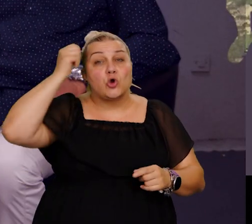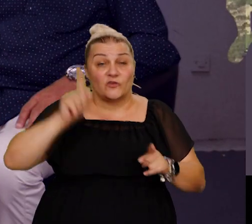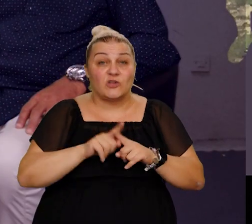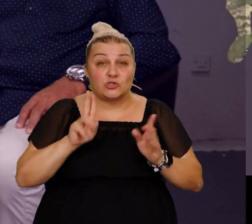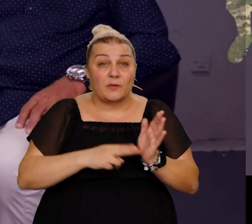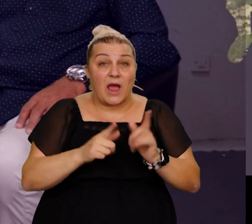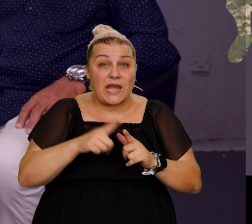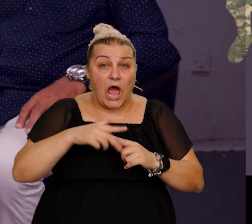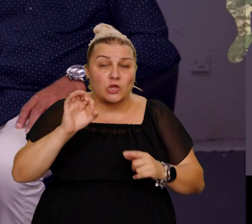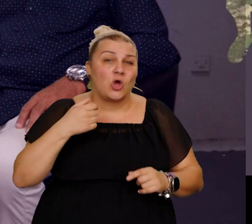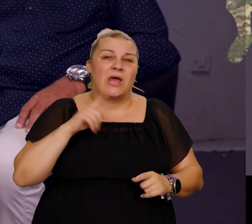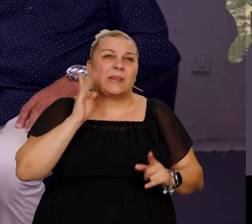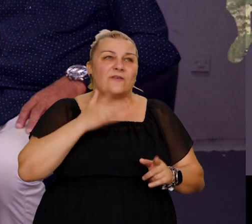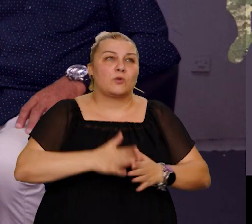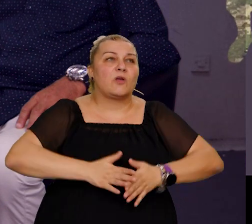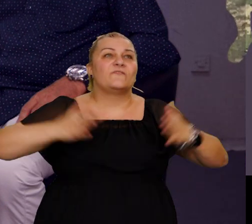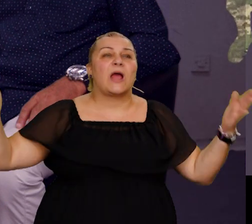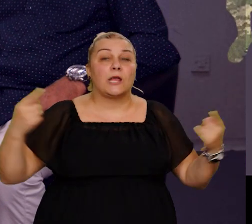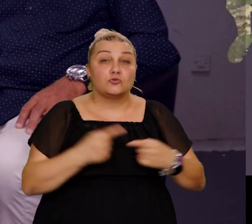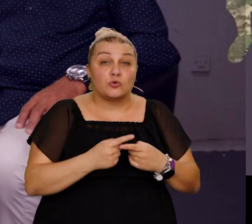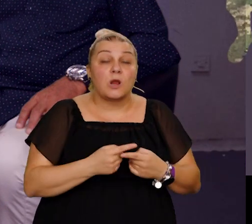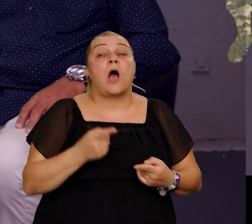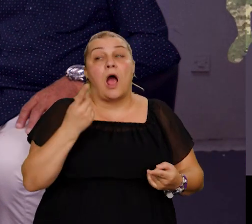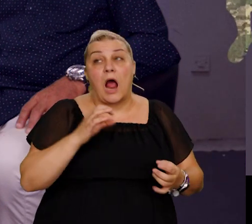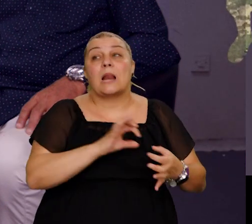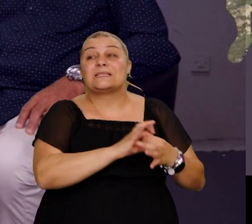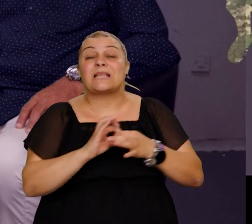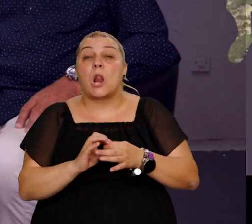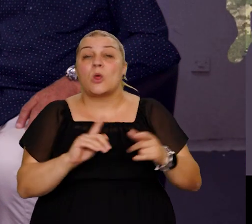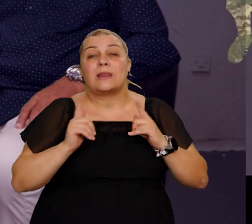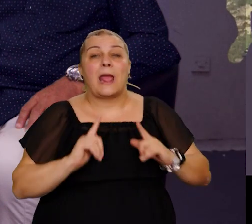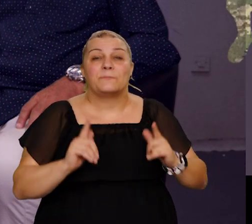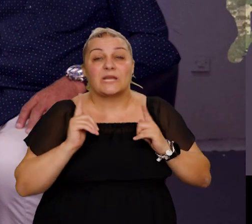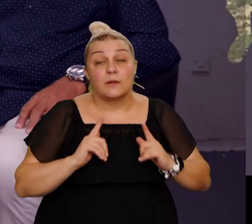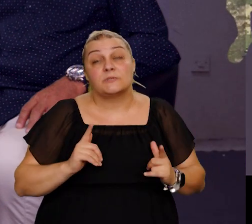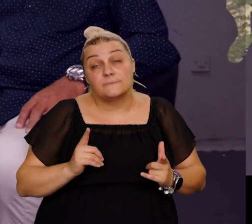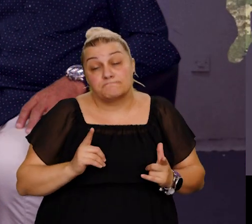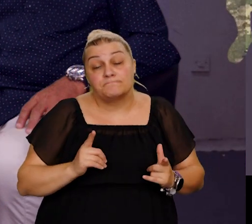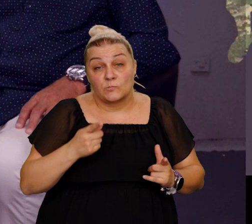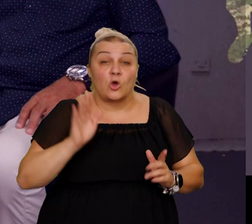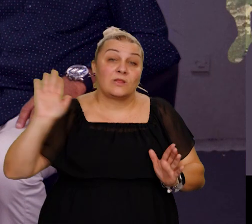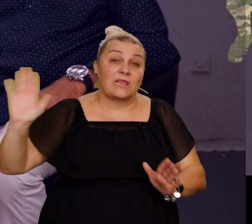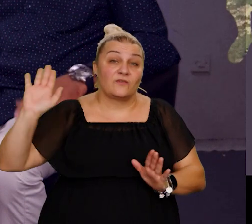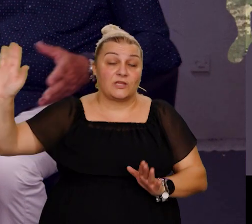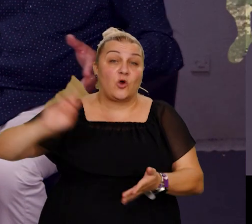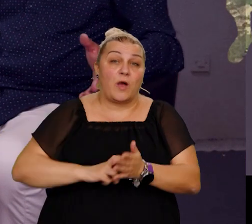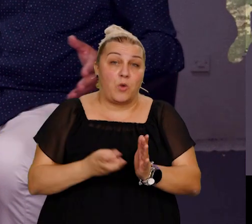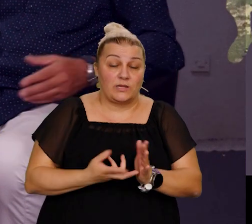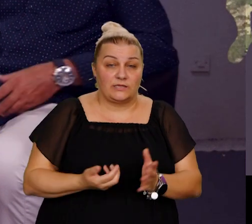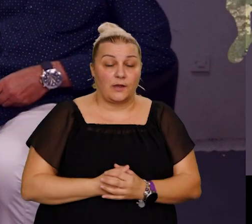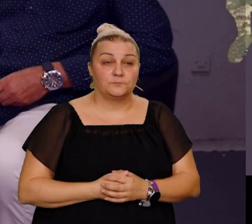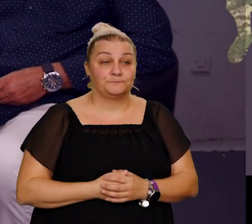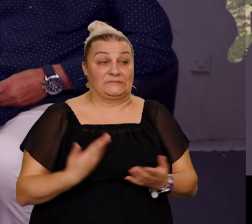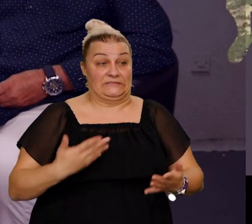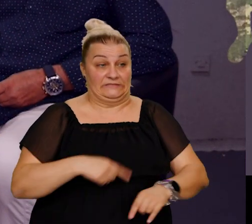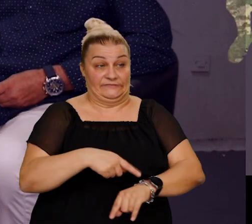Ne vjerujem da će doći do većeg otvorenog sukoba, ali da će biti uvijek nemira nekog nestabilnosti. To je jednostavno njihova politika. Što gore je, to